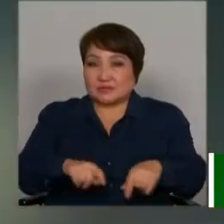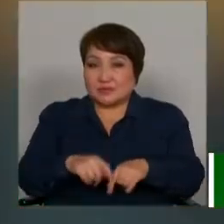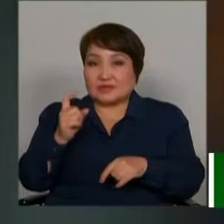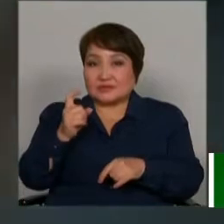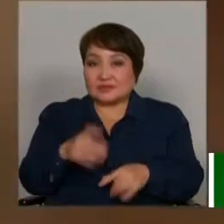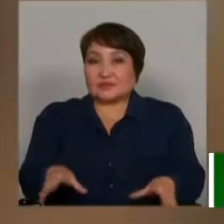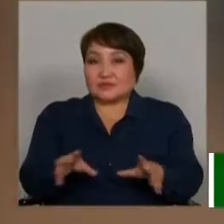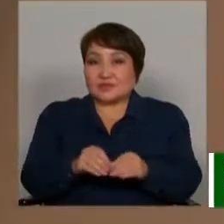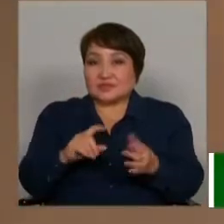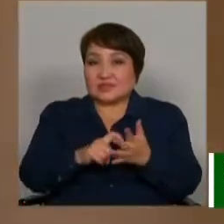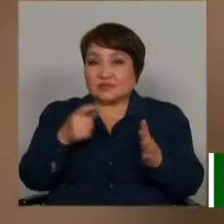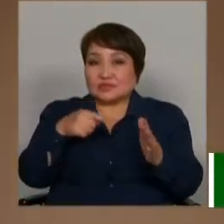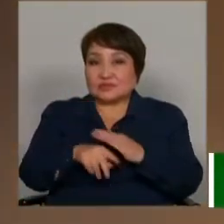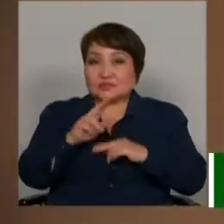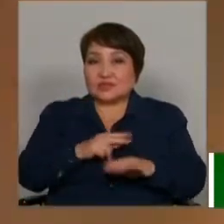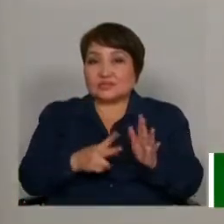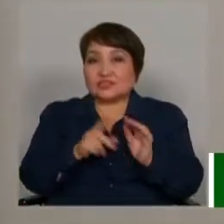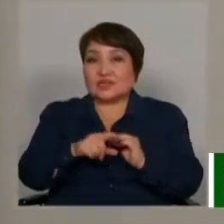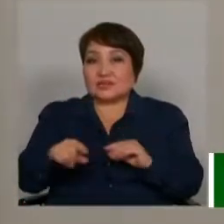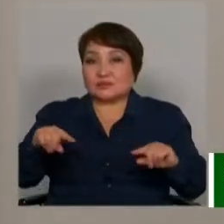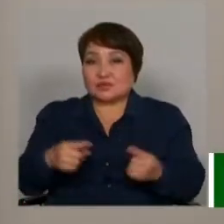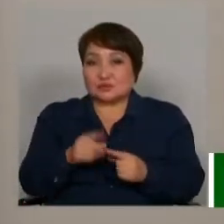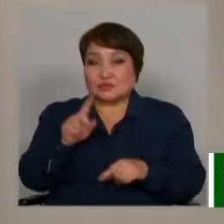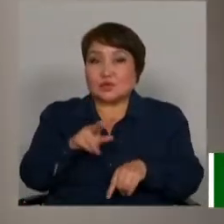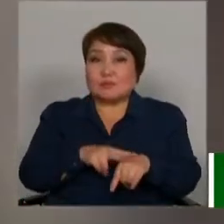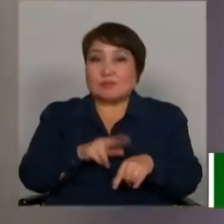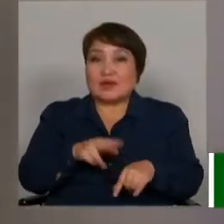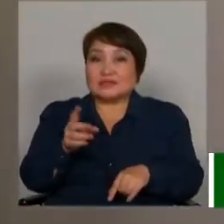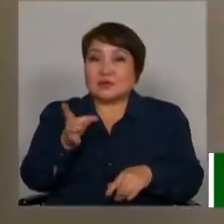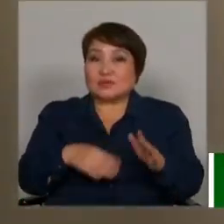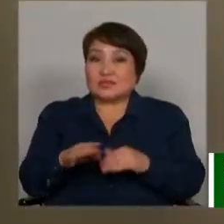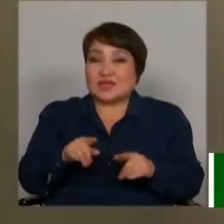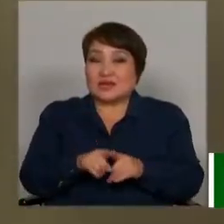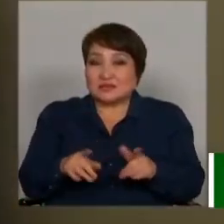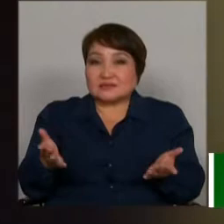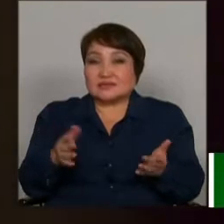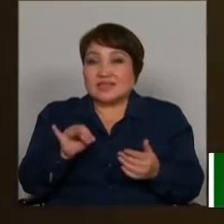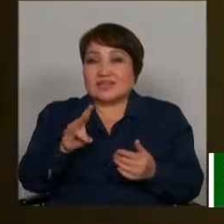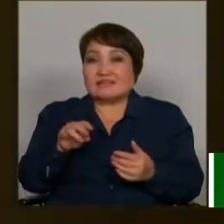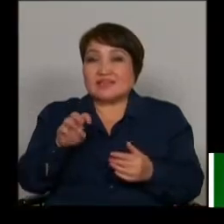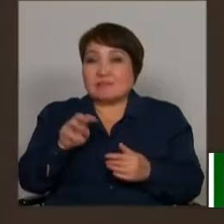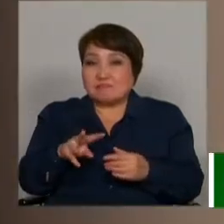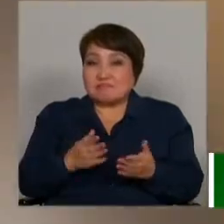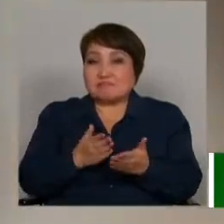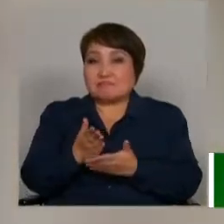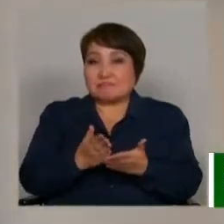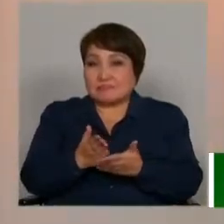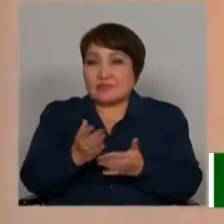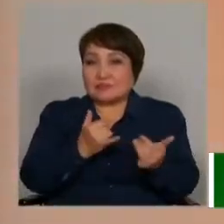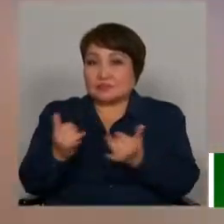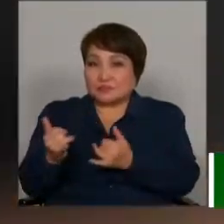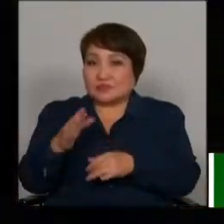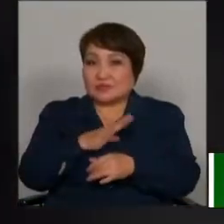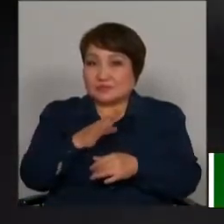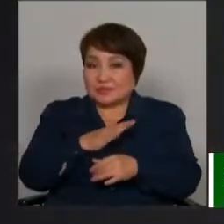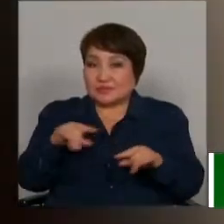істеген 7 адам ұсталды. Сол түні полиция ауданынан тағы бір интимдік қызмет орнын әшкерлеген. Мекеме иелеріне қатысты әкімшілік